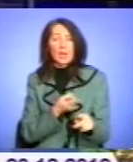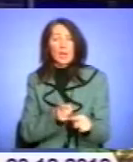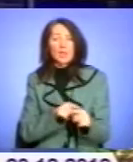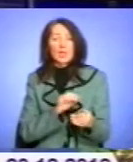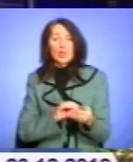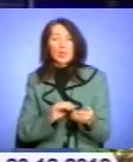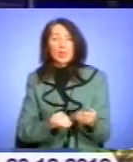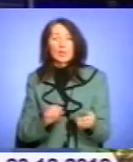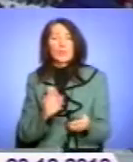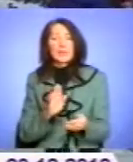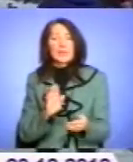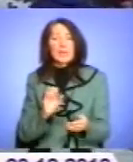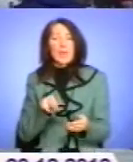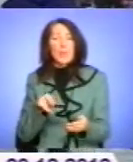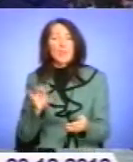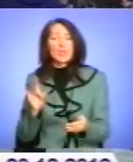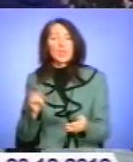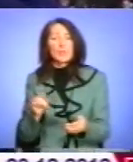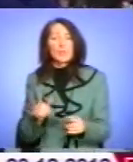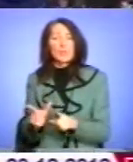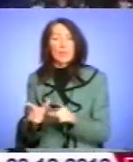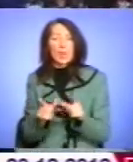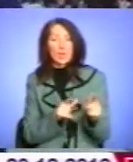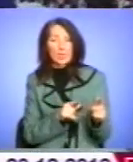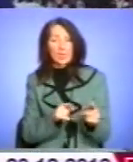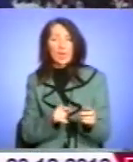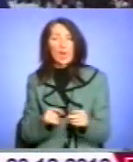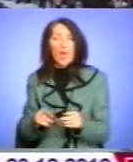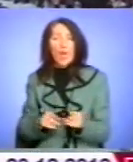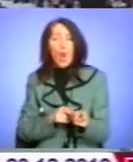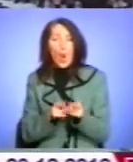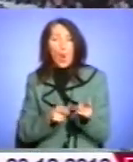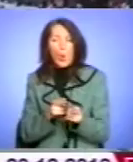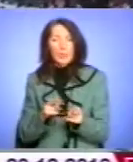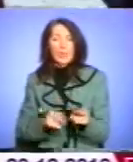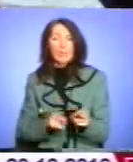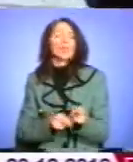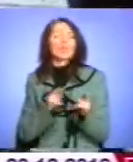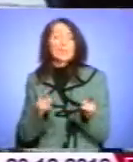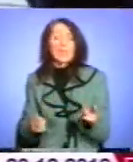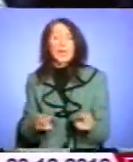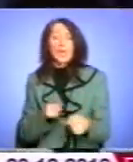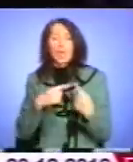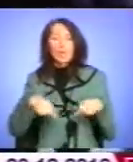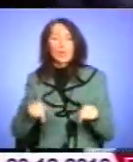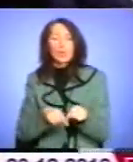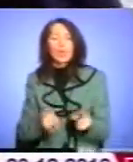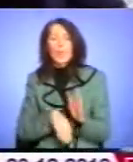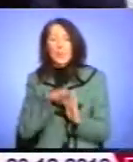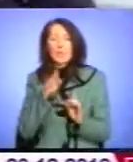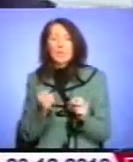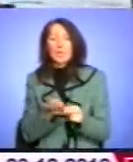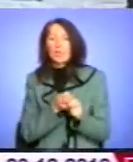Валентини Павлишин. Переїзди, колії та вокзали – зона підвищеної небезпеки. Тих, хто забуває про правила,